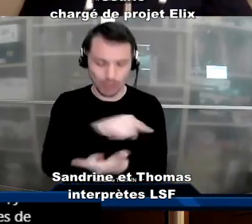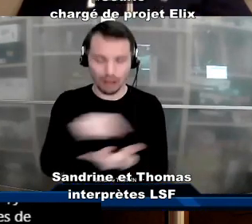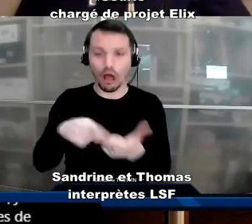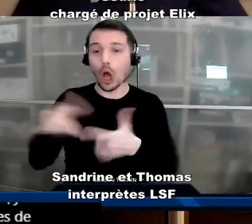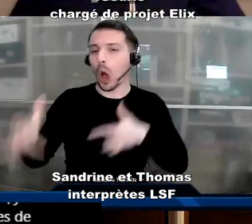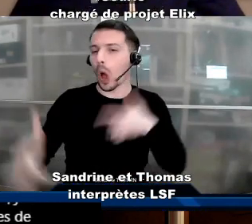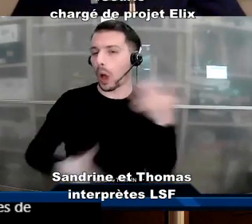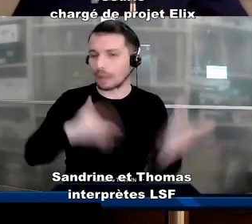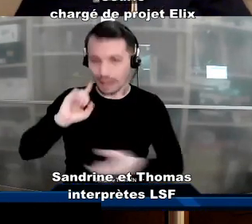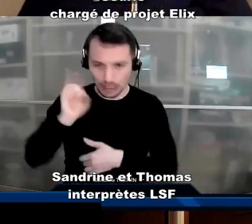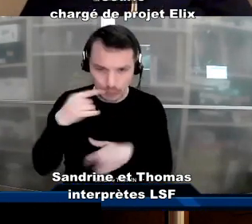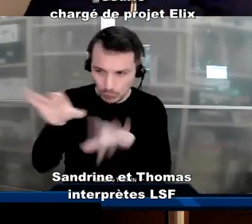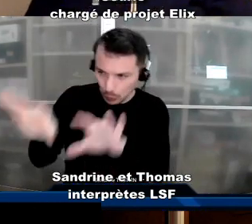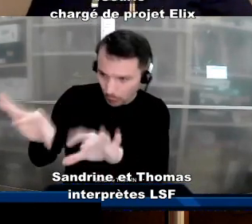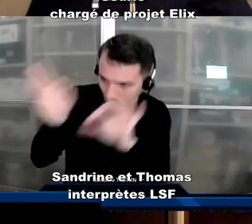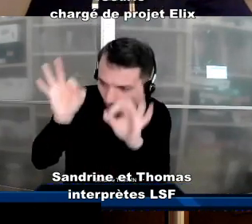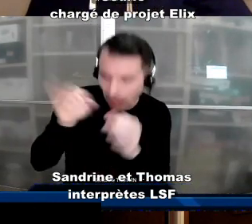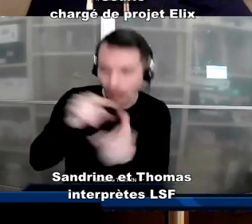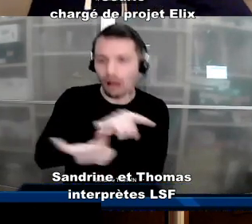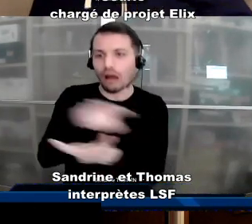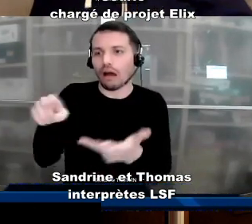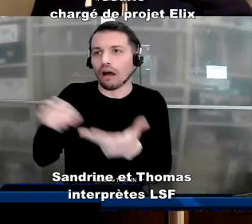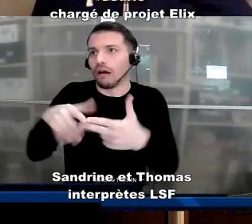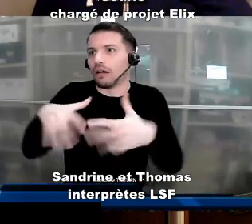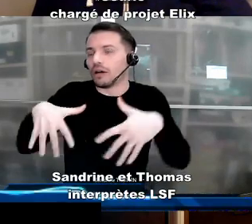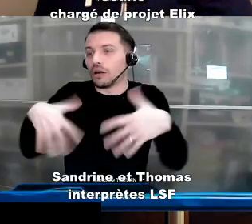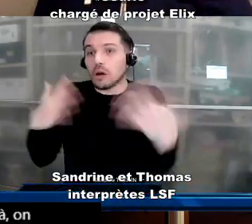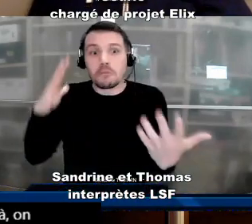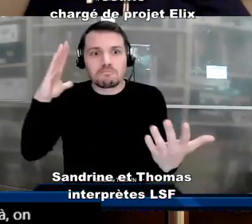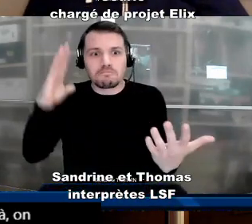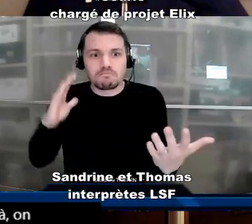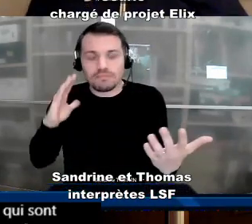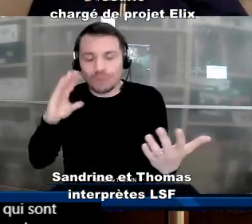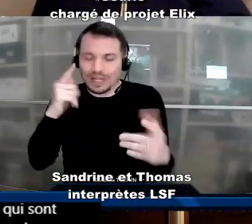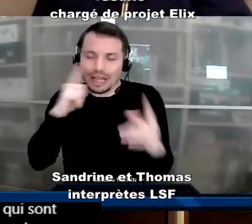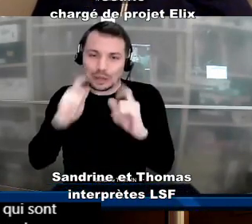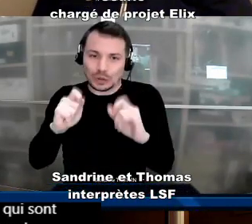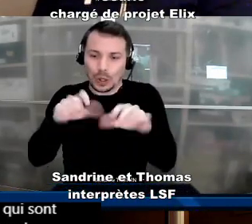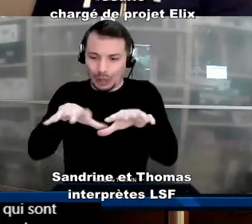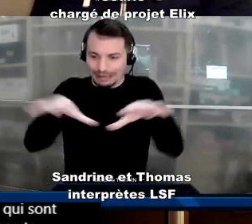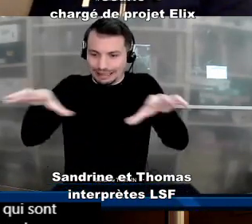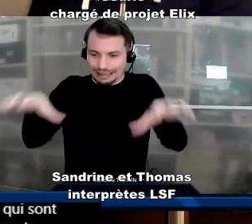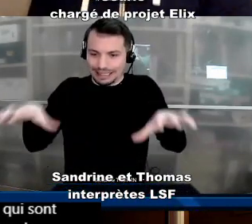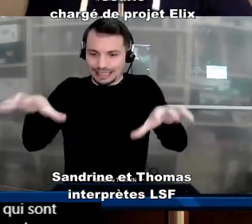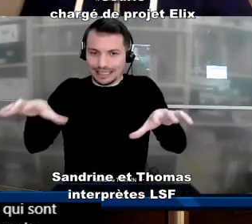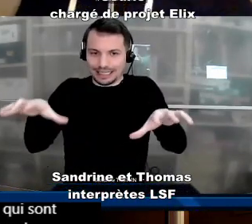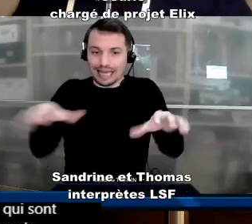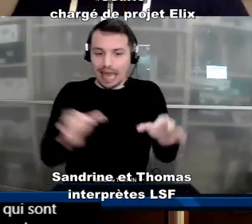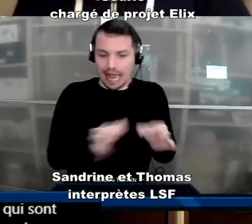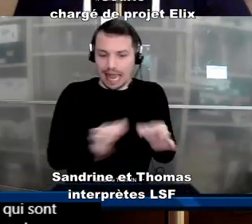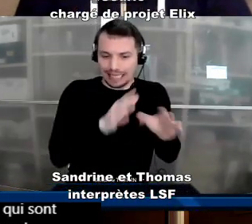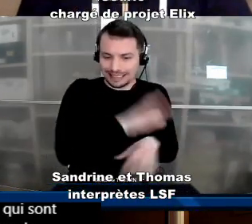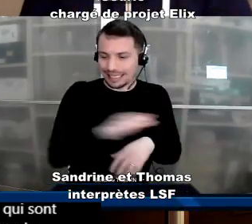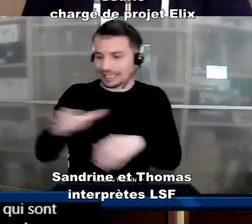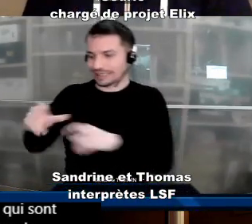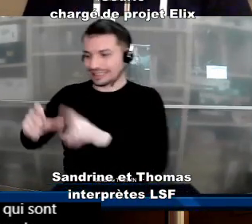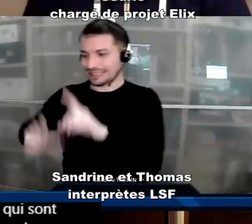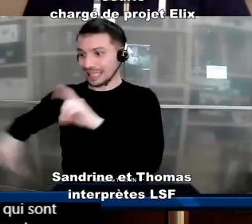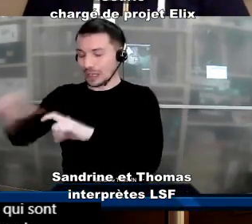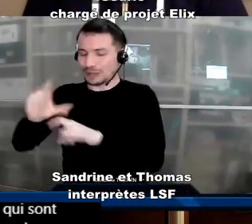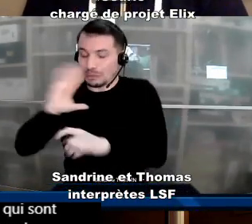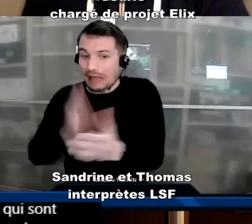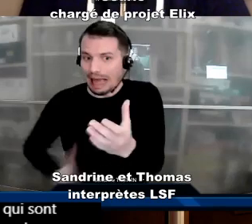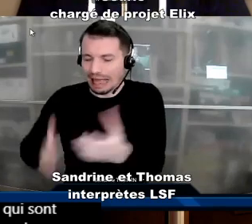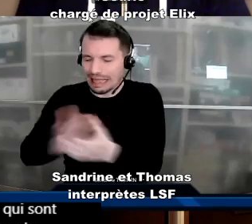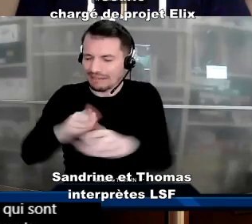avec des... Enfin, voilà, on est... Et c'est pour ça que je différencie un peu Signe de Sens d'Elix et que je me suis permis de faire